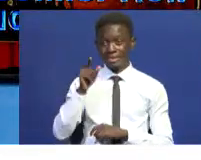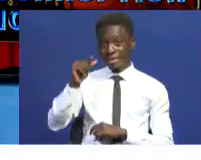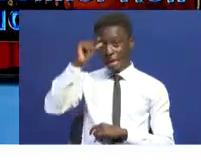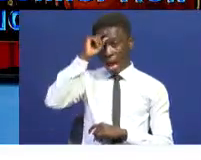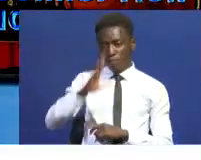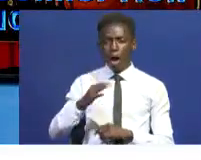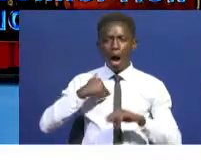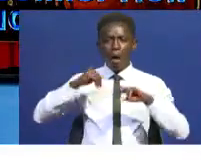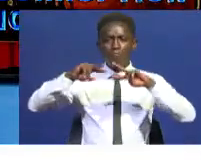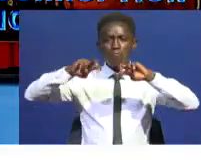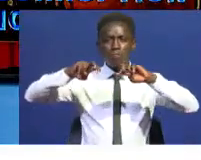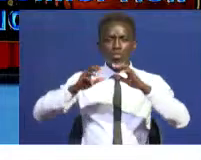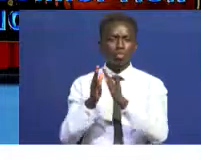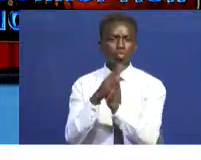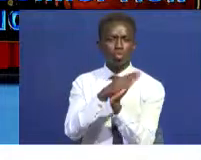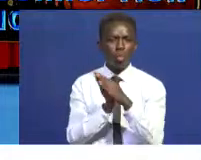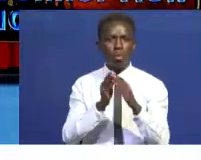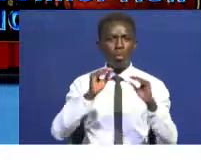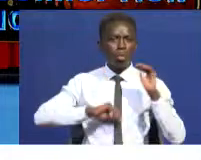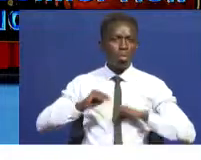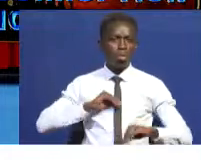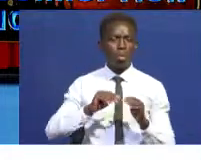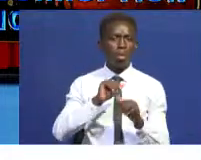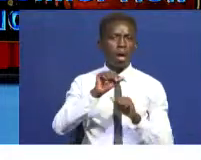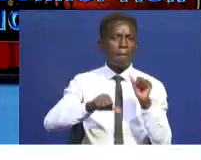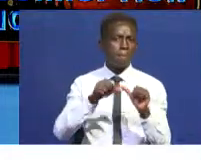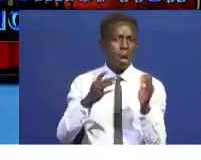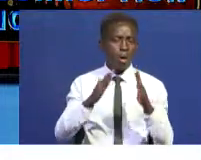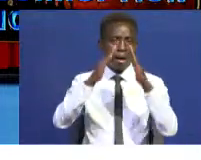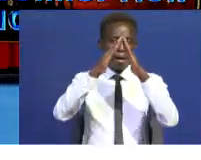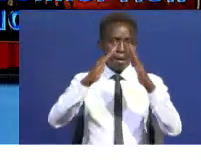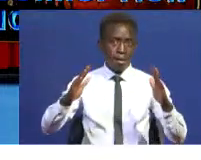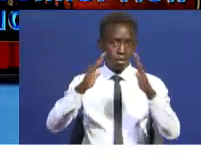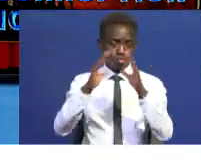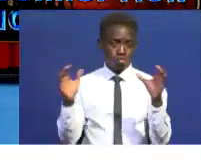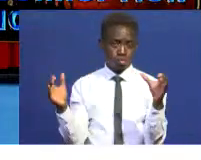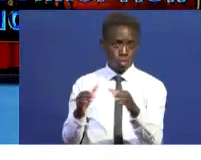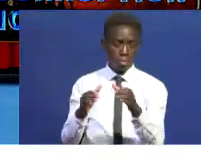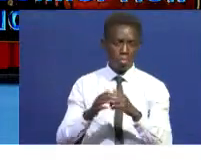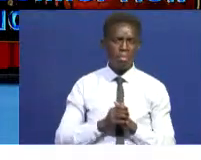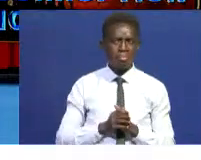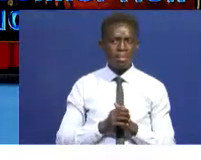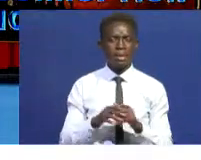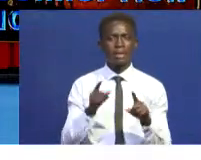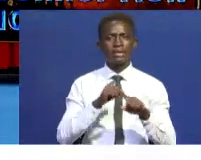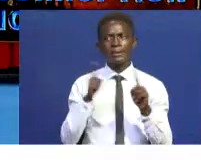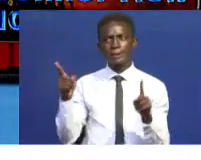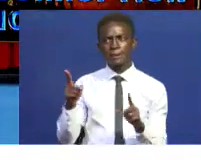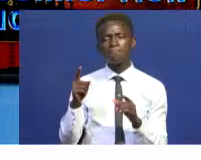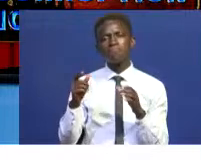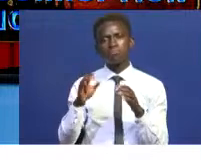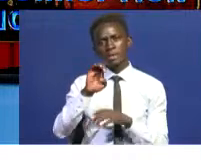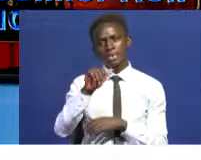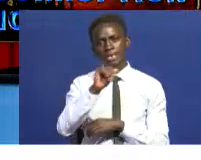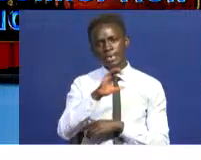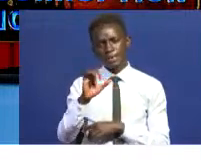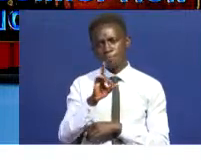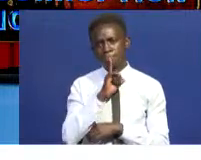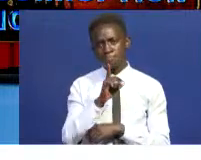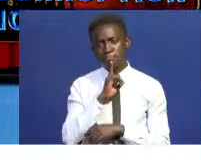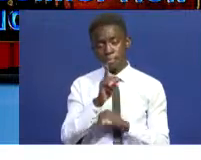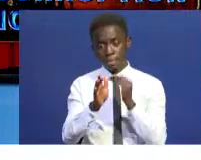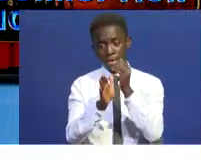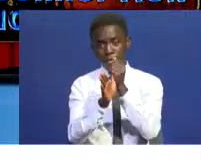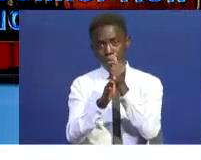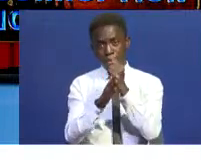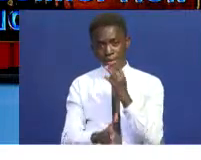na kashfa ya shirika la kitaifa la nyumba. Tume hiyo pia imearifu bunge la kitaifa kuwa mabalozi